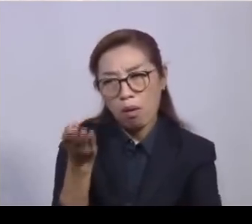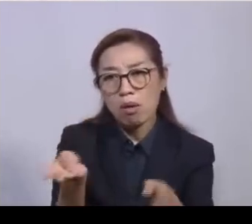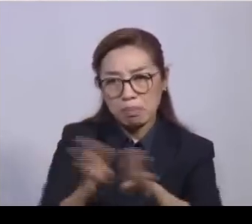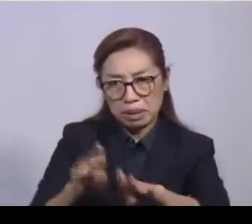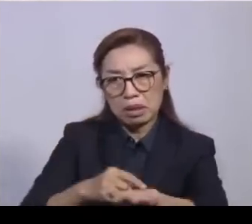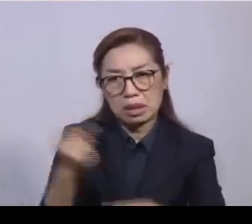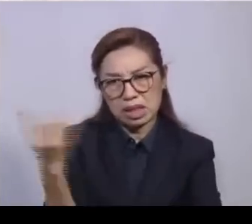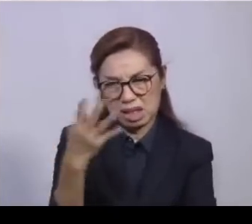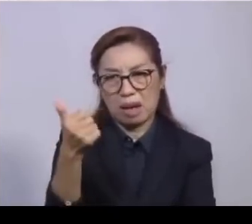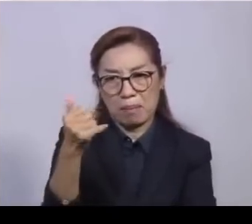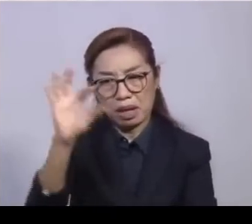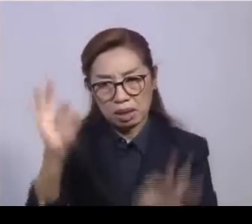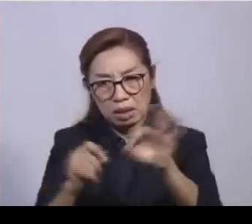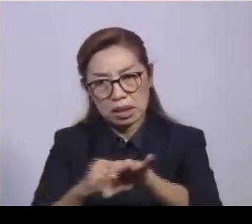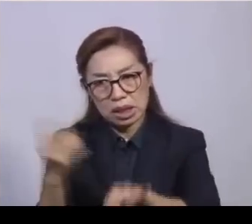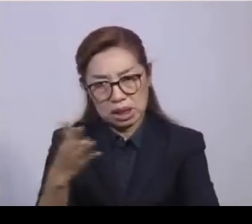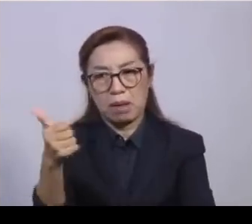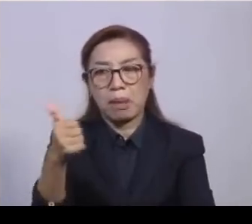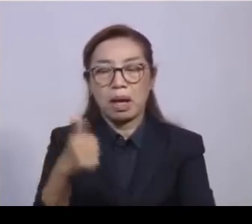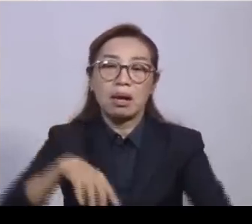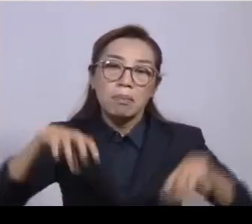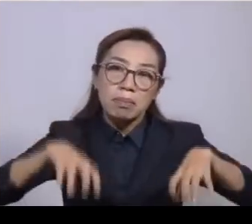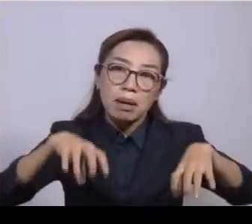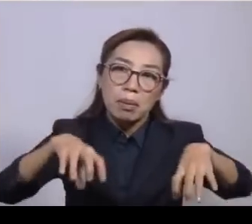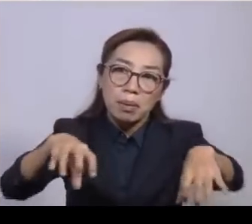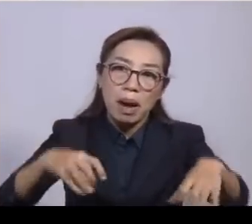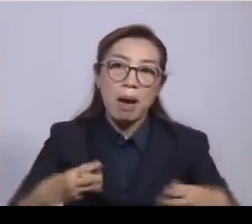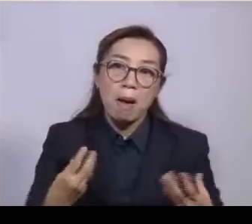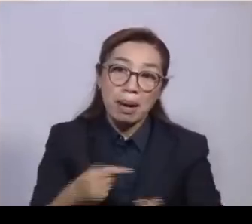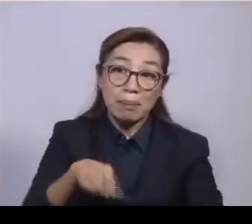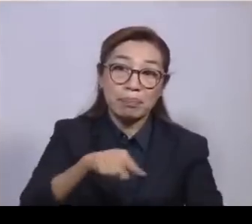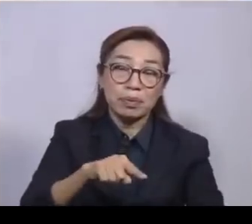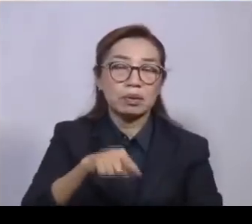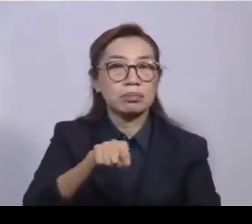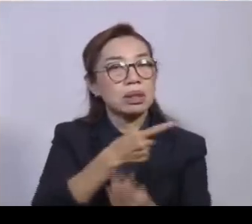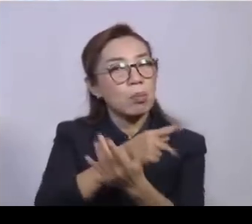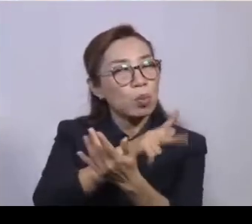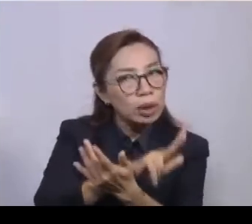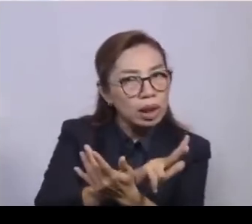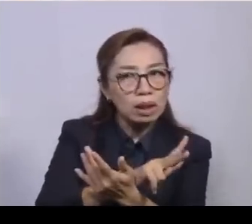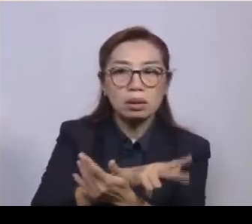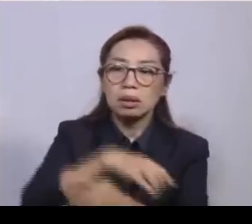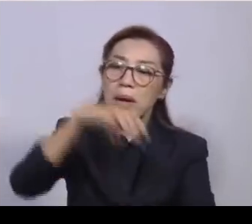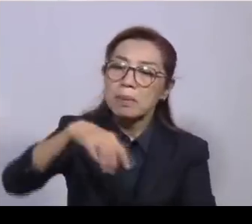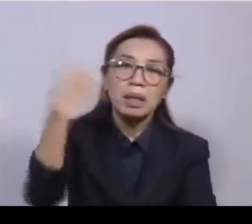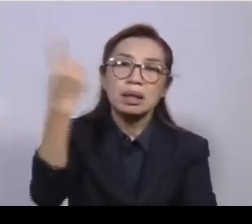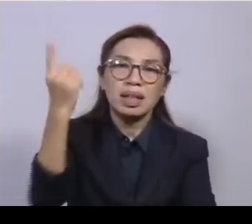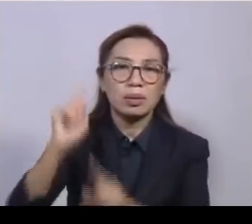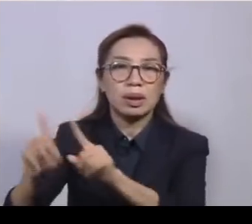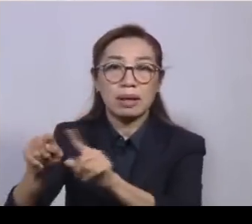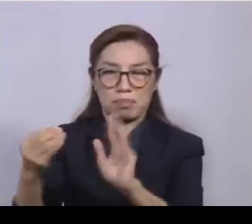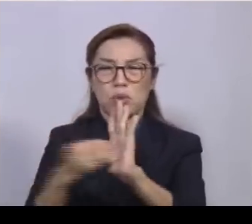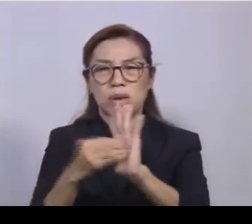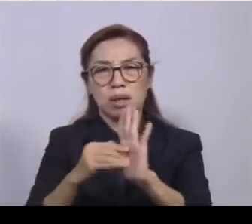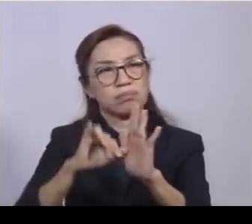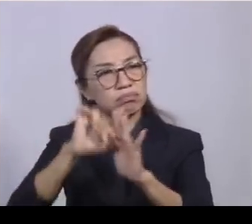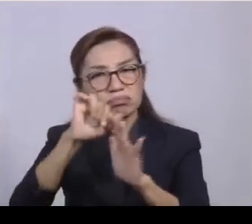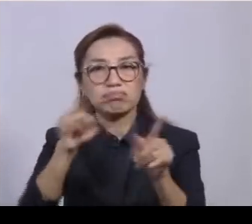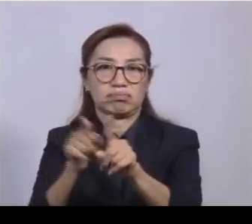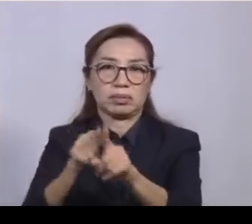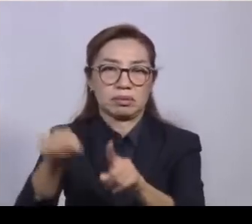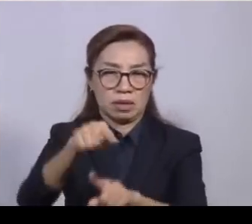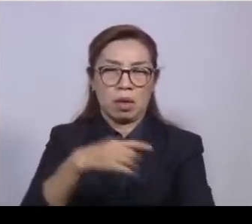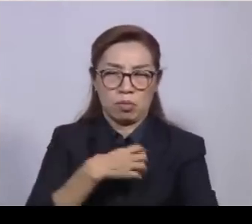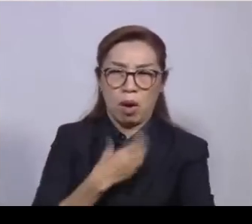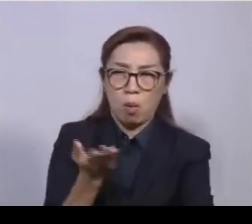ตี 4คือเรื่องนี้เนี่ยเป็นสิ่งที่ผู้ประกอบการโดยเฉพาะในพื้นที่ท่องเที่ยวนะไม่ใช่แค่ภูเก็ตนะคุณนายแน่ในกรุงเทพฯเองเชียงใหม่เองเนี่ย